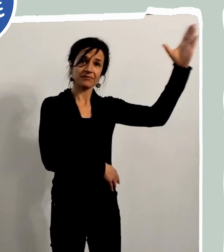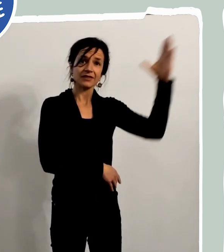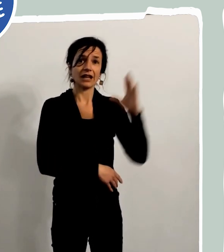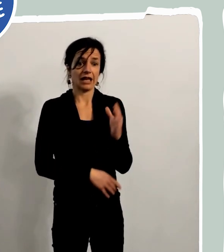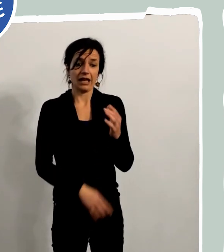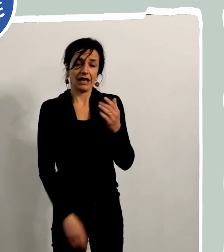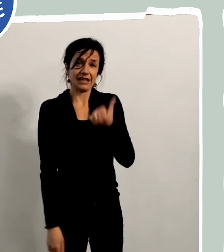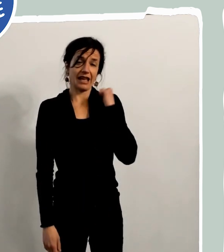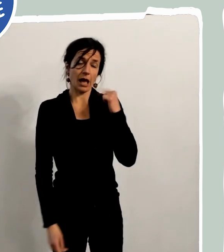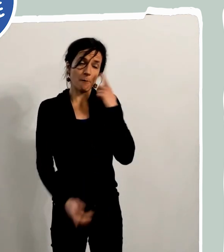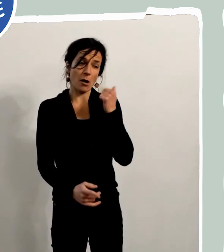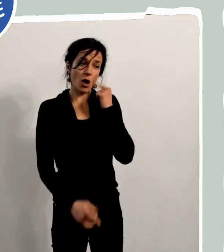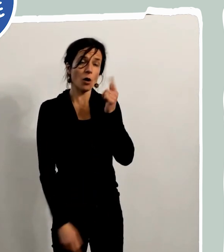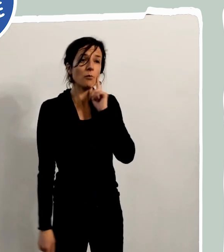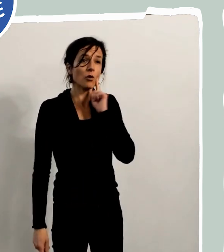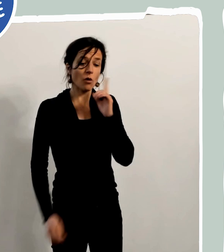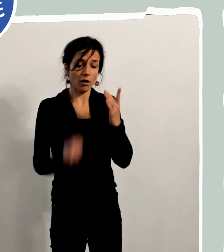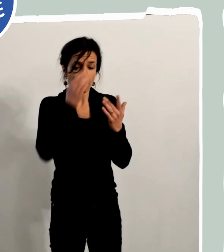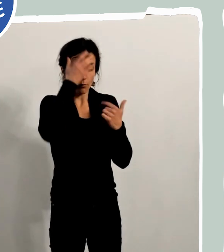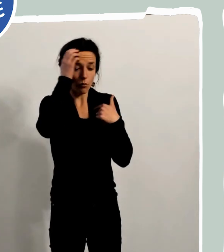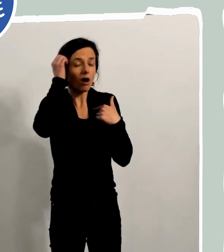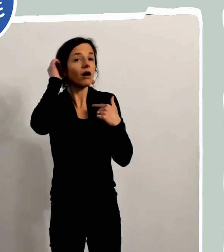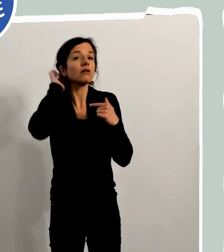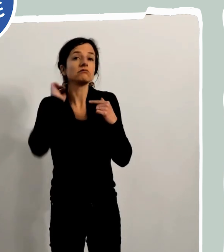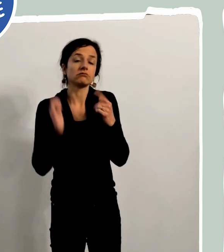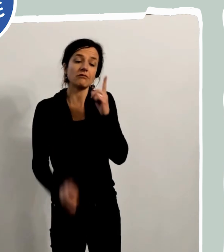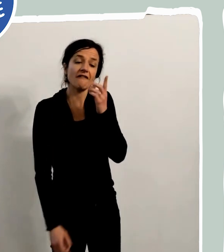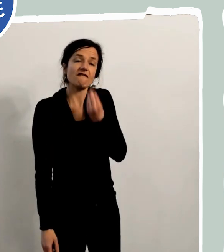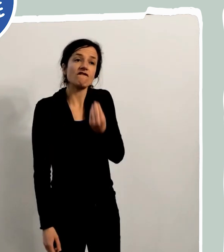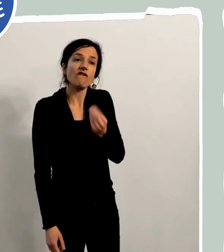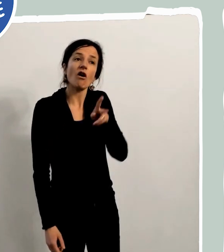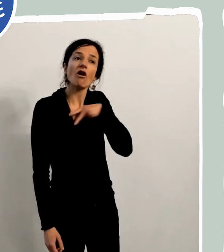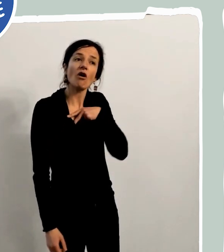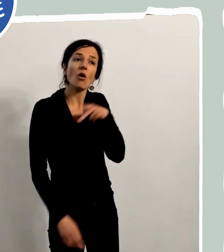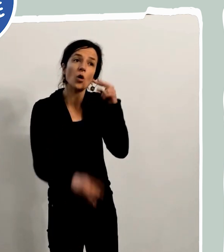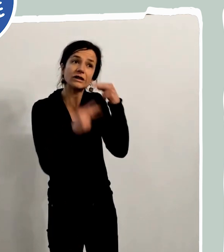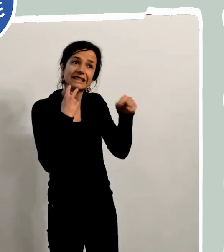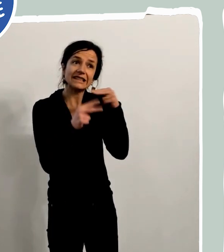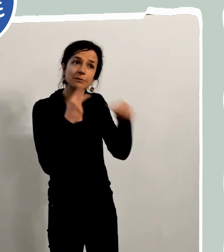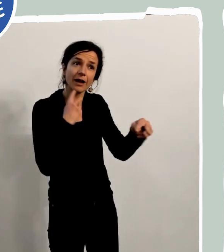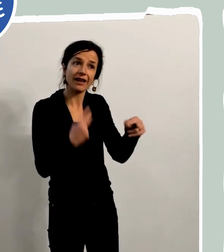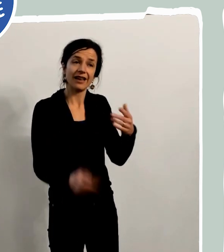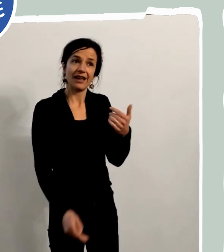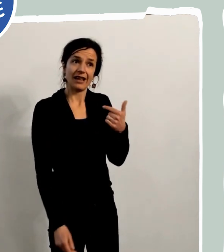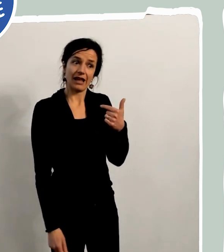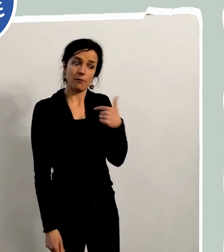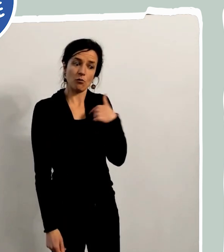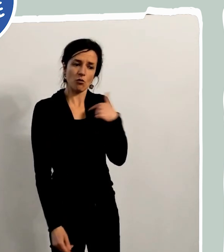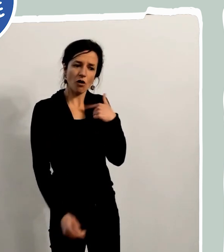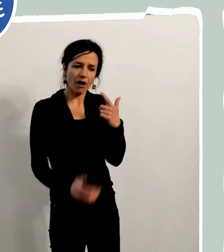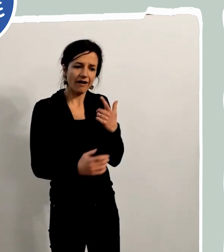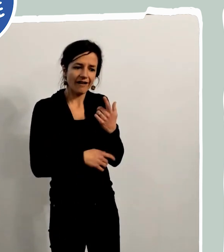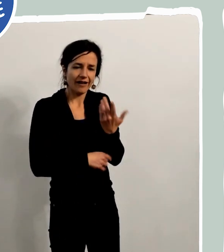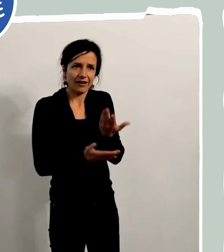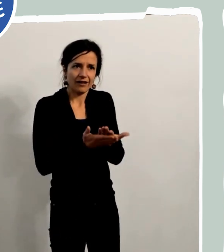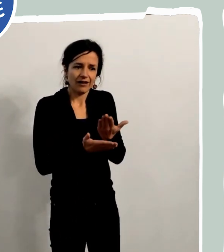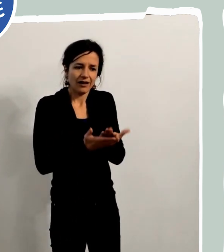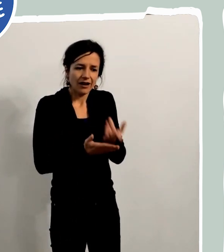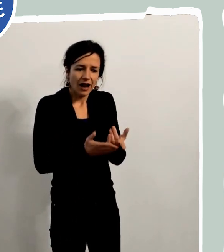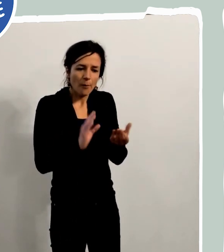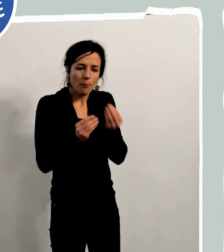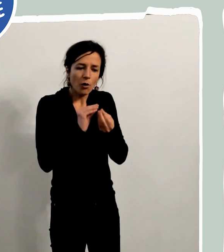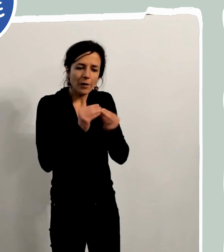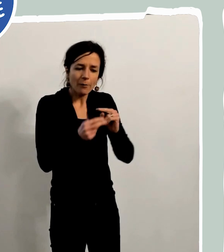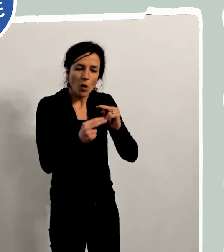enfant autiste, ça veut dire que je suis concernée par... c'est le fruit, au fait, des perturbateurs endocriniens. Donc, je n'ai pas voulu rater cette occasion pour